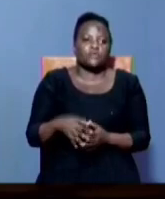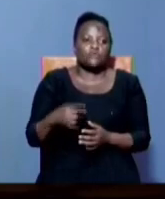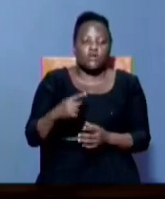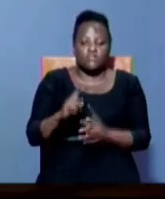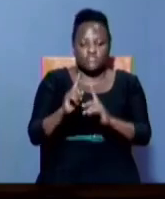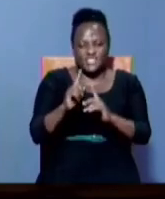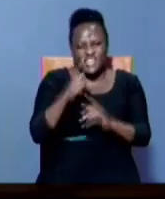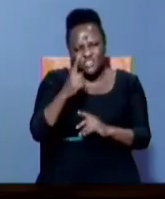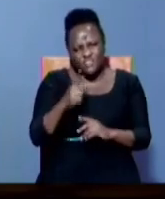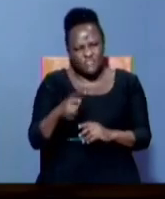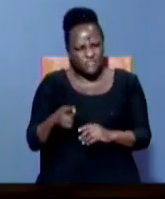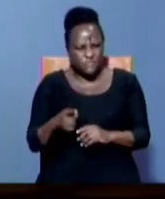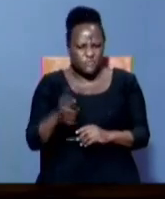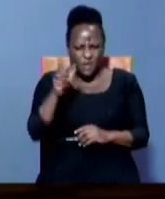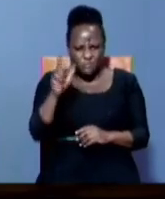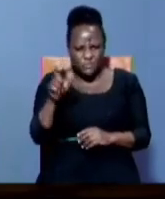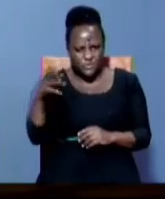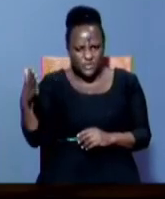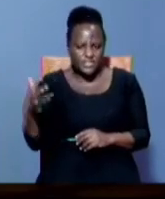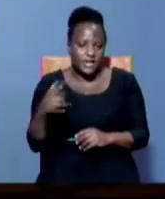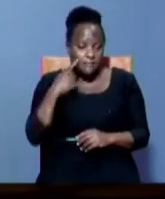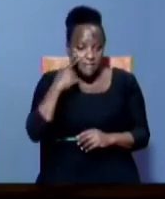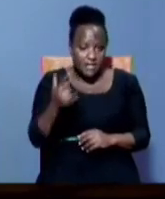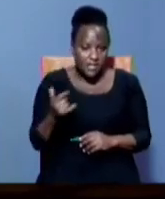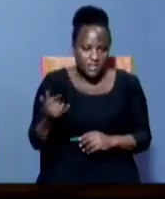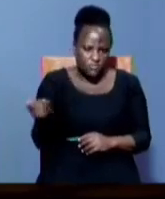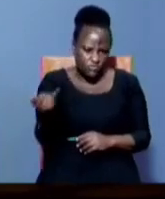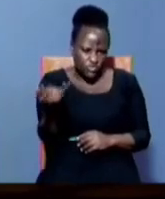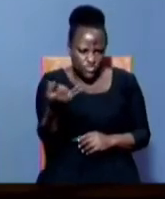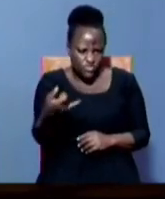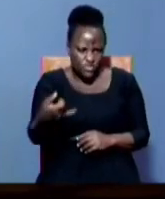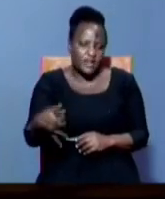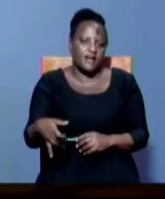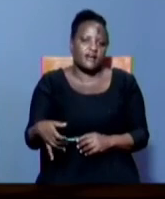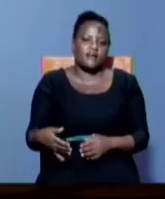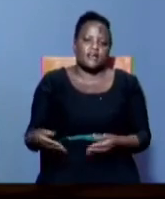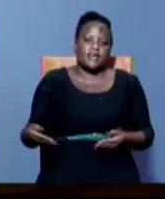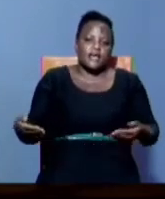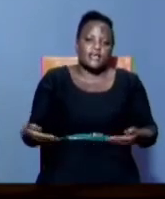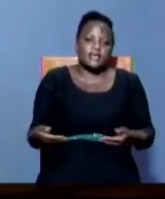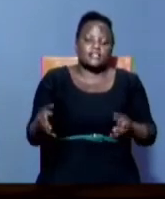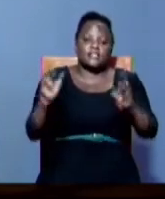yoyote mchoraji aliyejaribu kuchora kiti cha rehema. Nikagundua ya